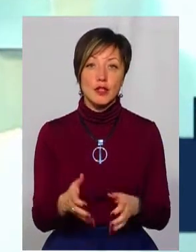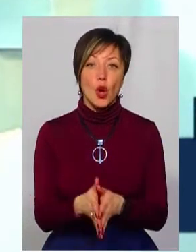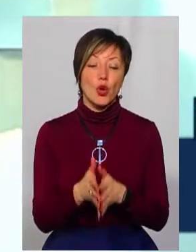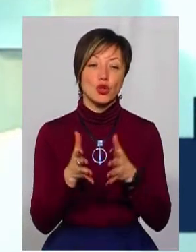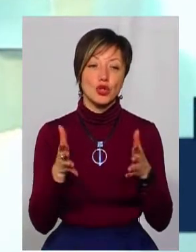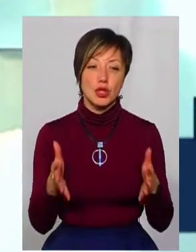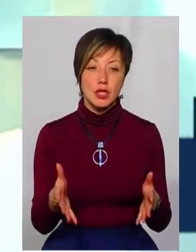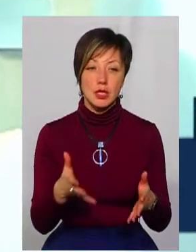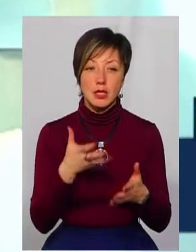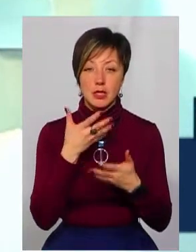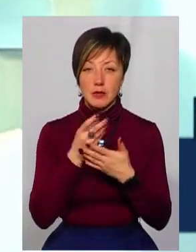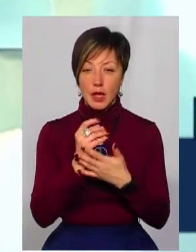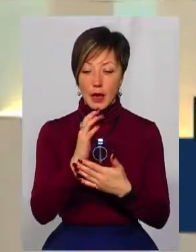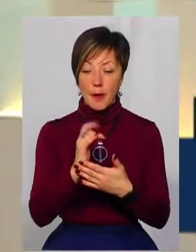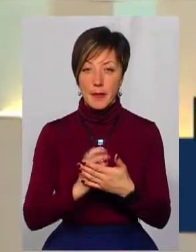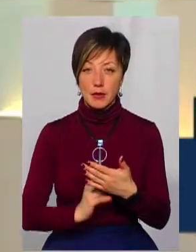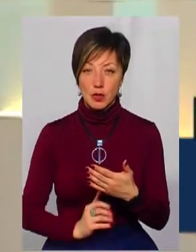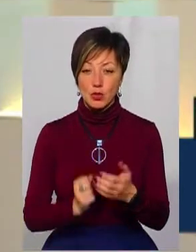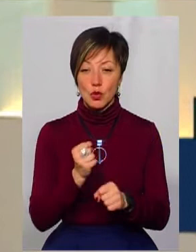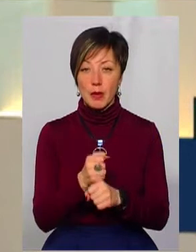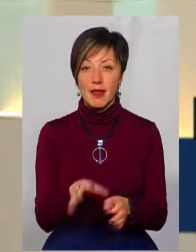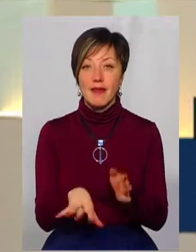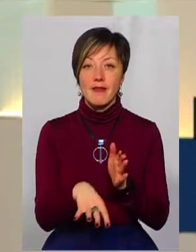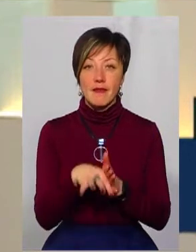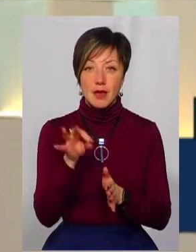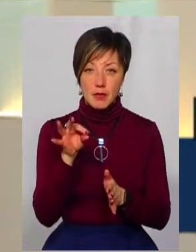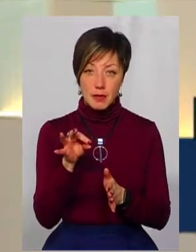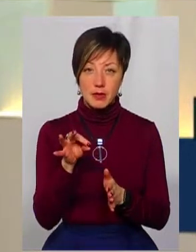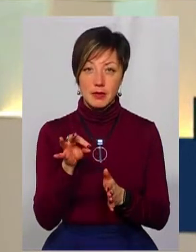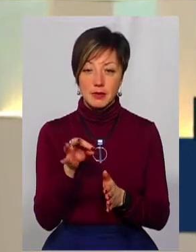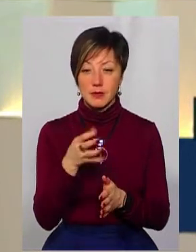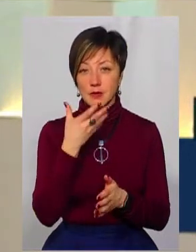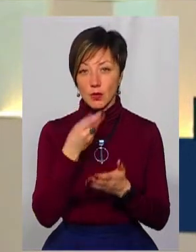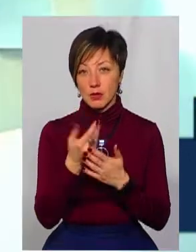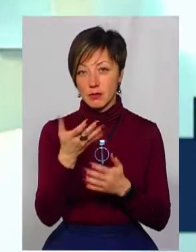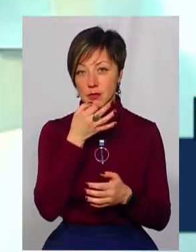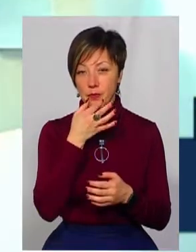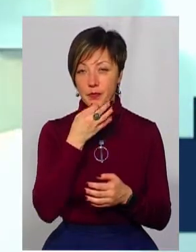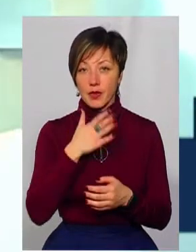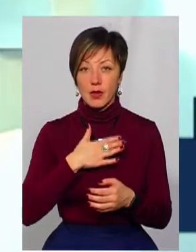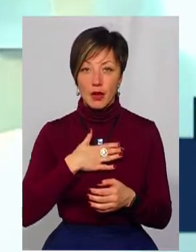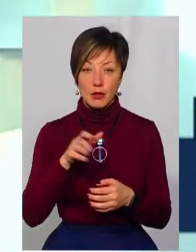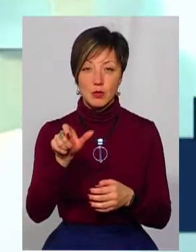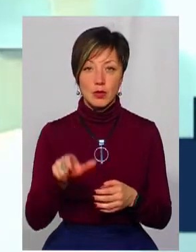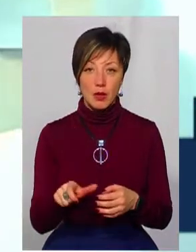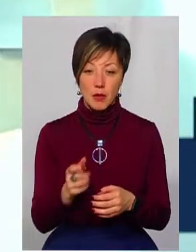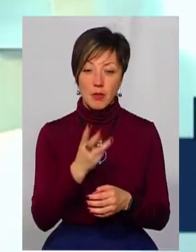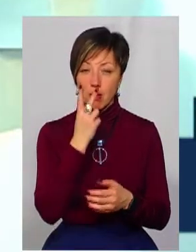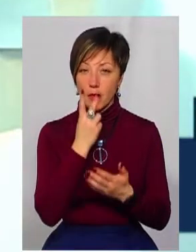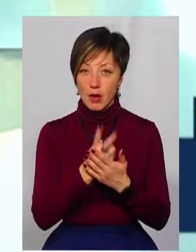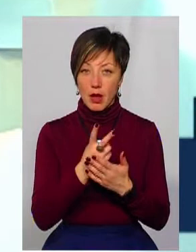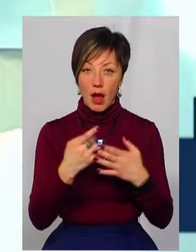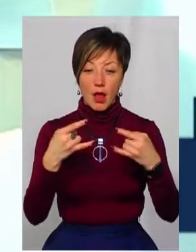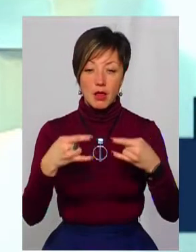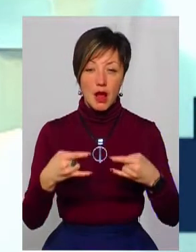розширити свій діапазон тих каналів. Зробити вибір відповідно до своїх уподобань. Якщо наш споживач бажає переглядати